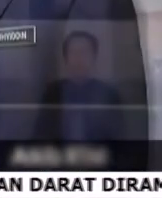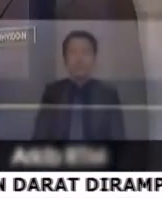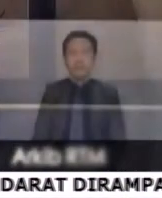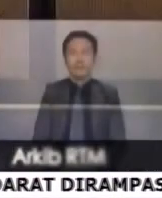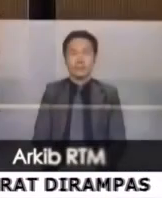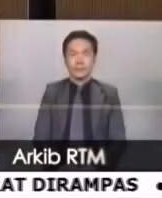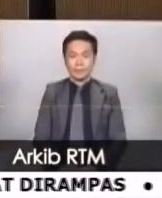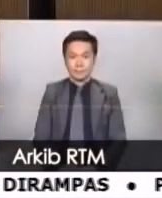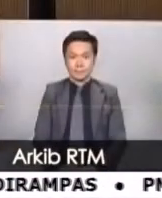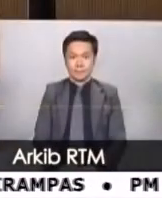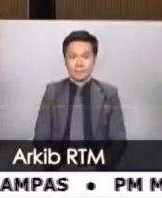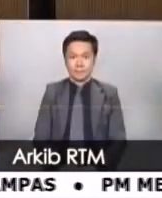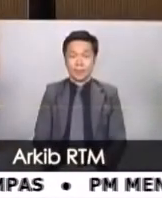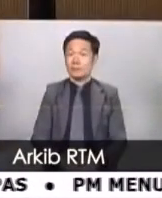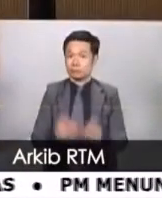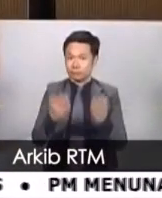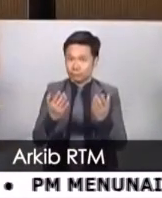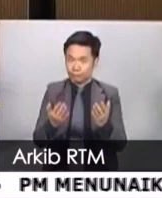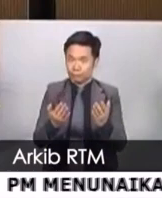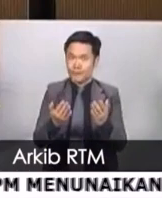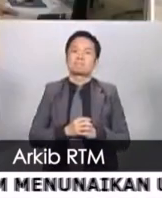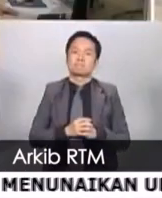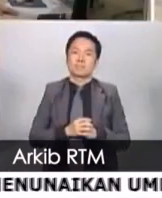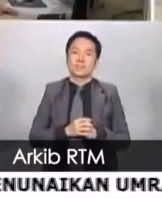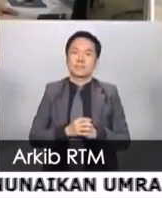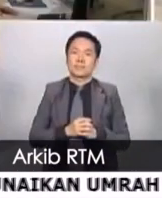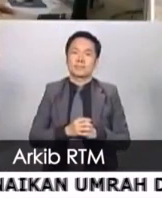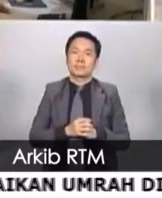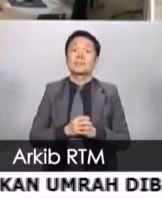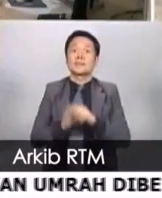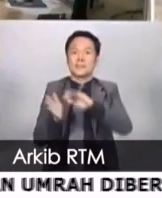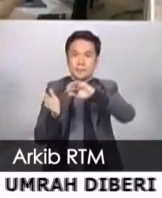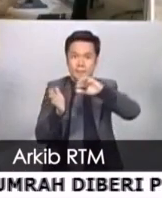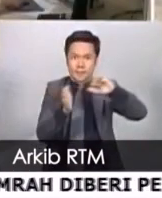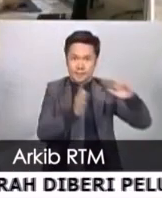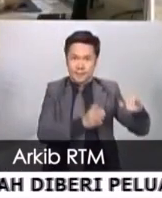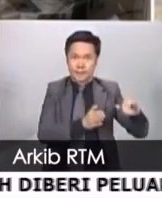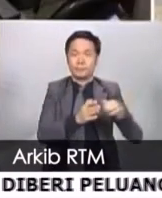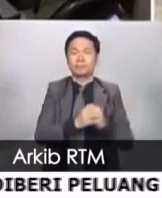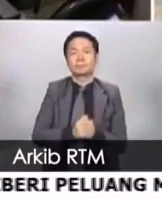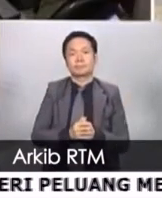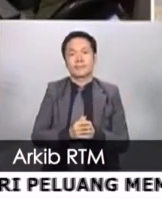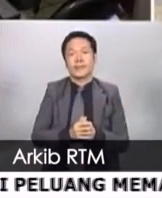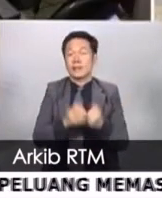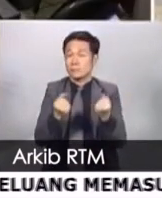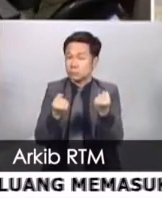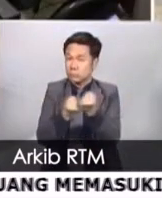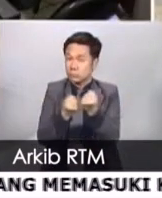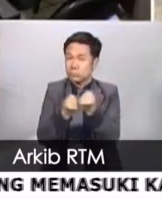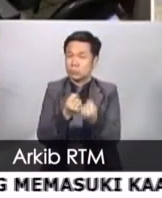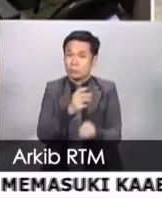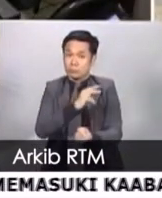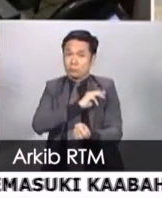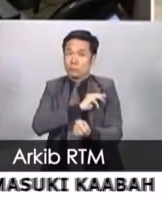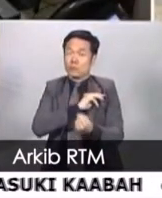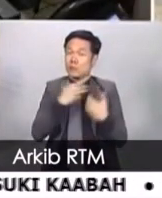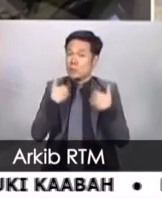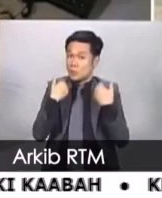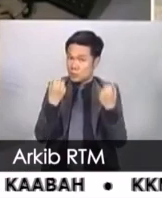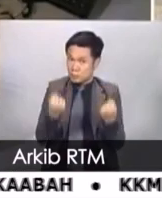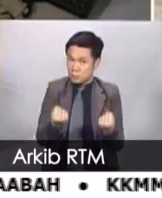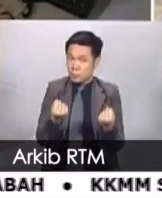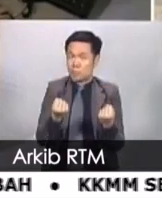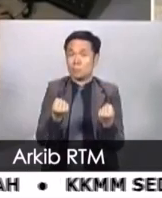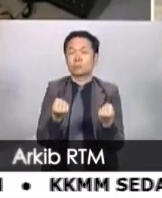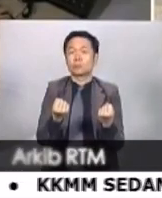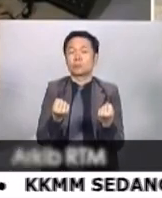Bagi menangani wabak COVID-19 yang memberi impak besar terhadap ekonomi dan rakyat Malaysia, pada tanggal 27